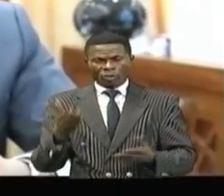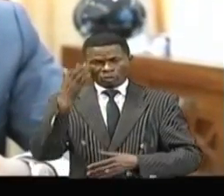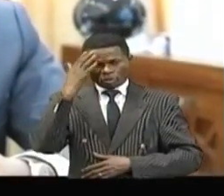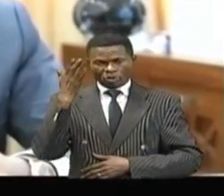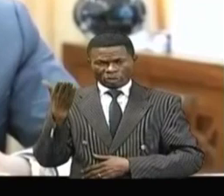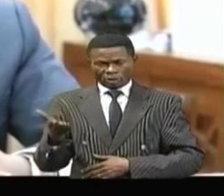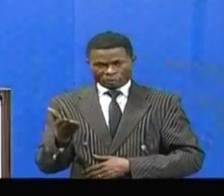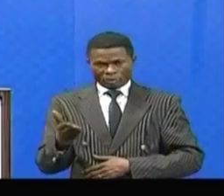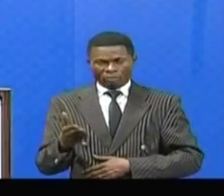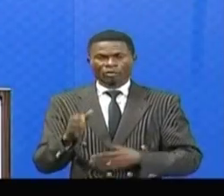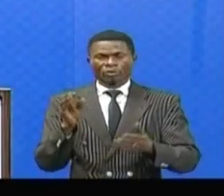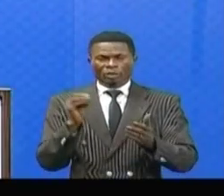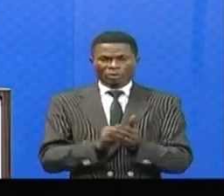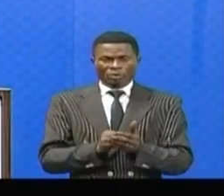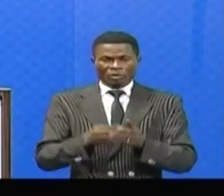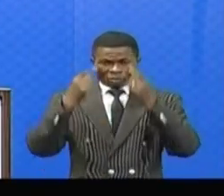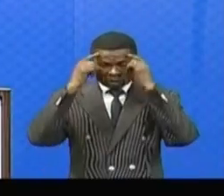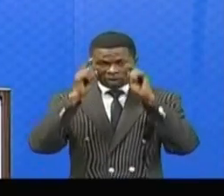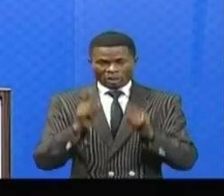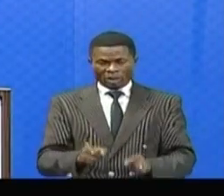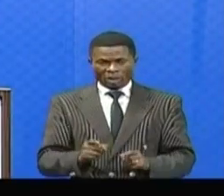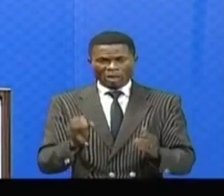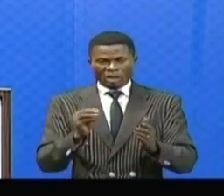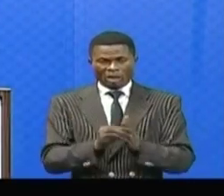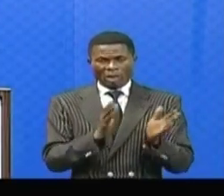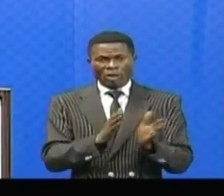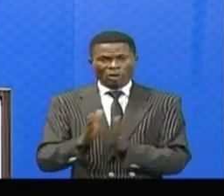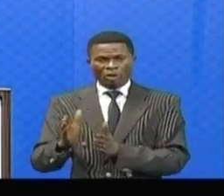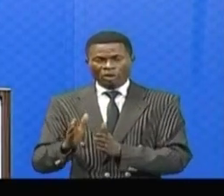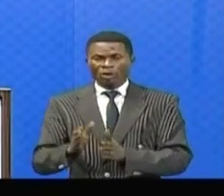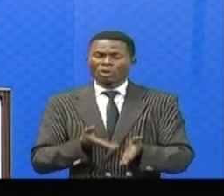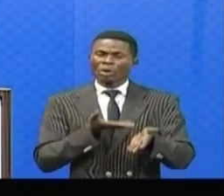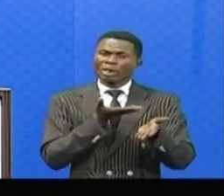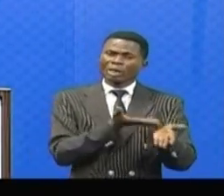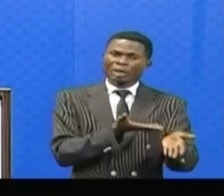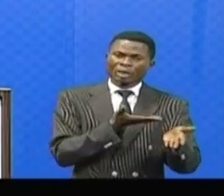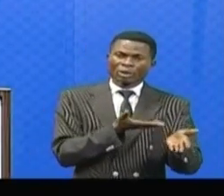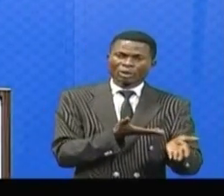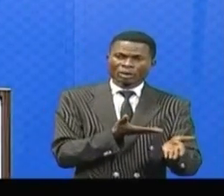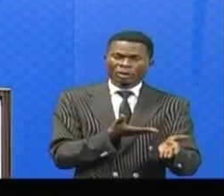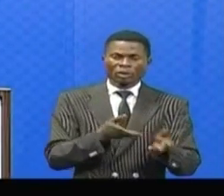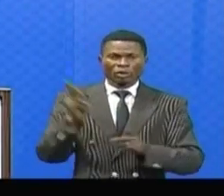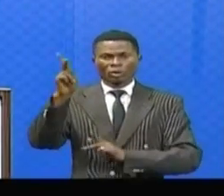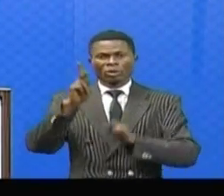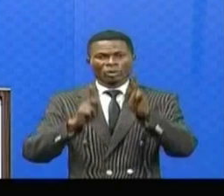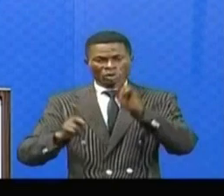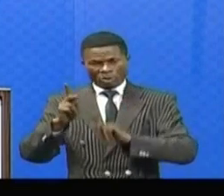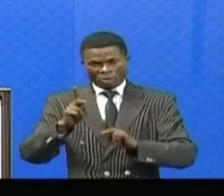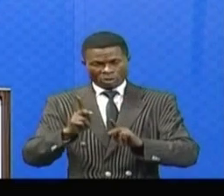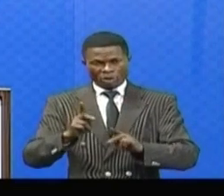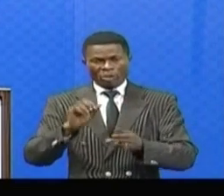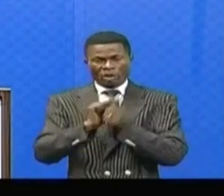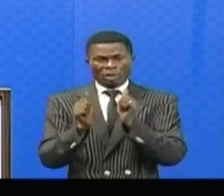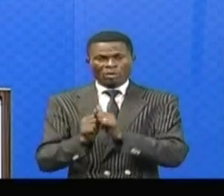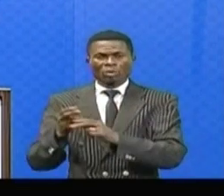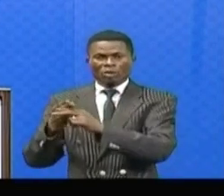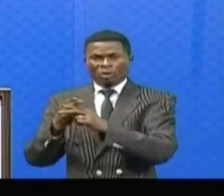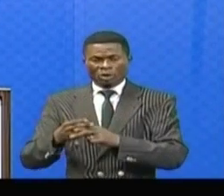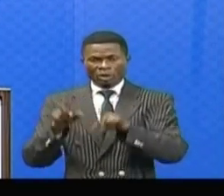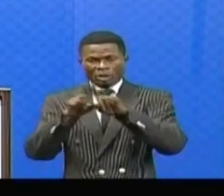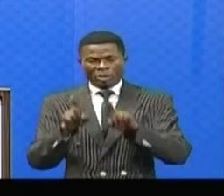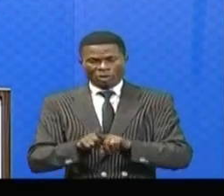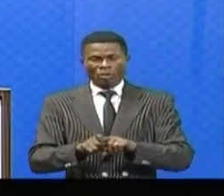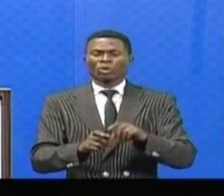En sus, des mesures idoines ont été prises pour venir en assistance aux populations tant sur le plan sécuritaire